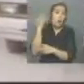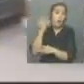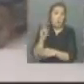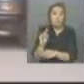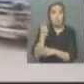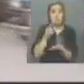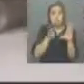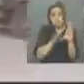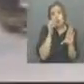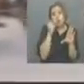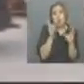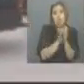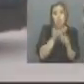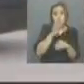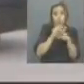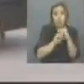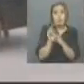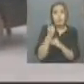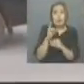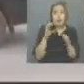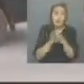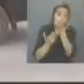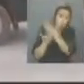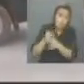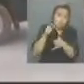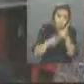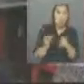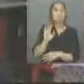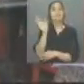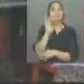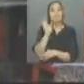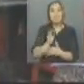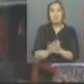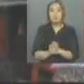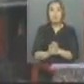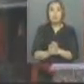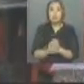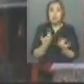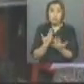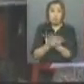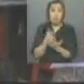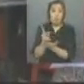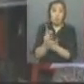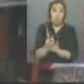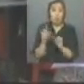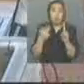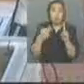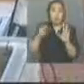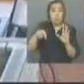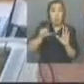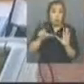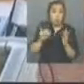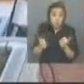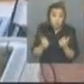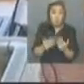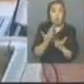การได้โดยไม่ตรวจสอบประวัติและคุณสมบัติเพิ่มเติมสำหรับวงเงินสินเชื่อรวม 15,000 ล้านบาทจะใช้งบประมา